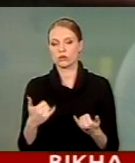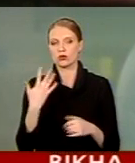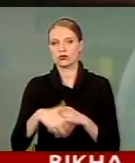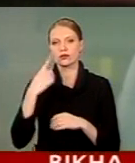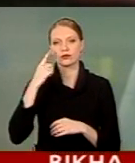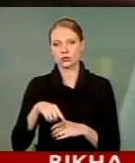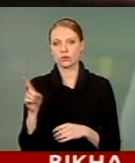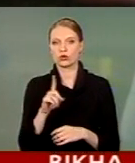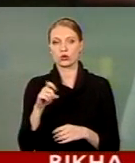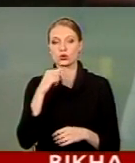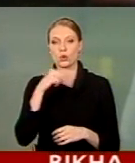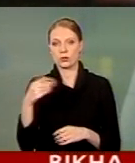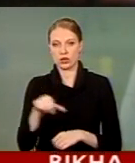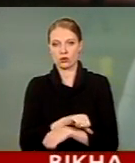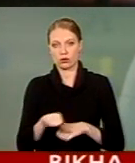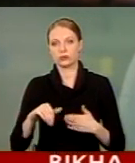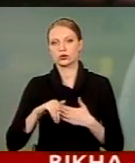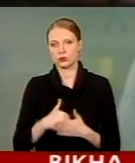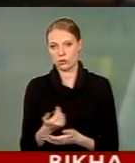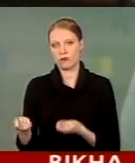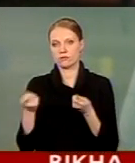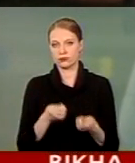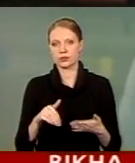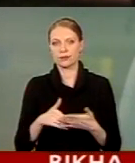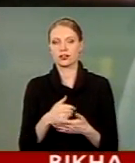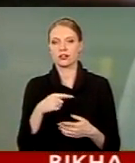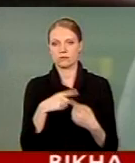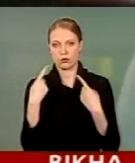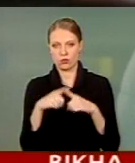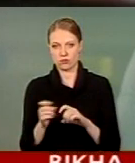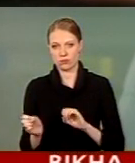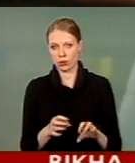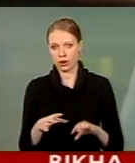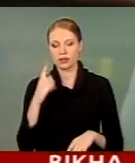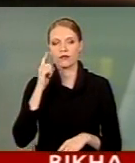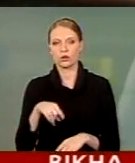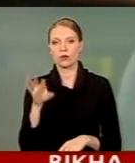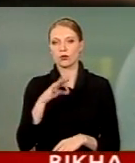про те, що з-за російського кордону знову прийшла чергова партія важкого озброєння. Відомо про